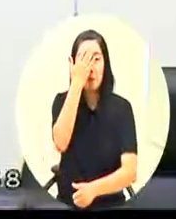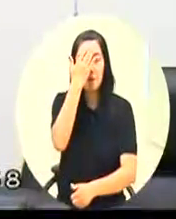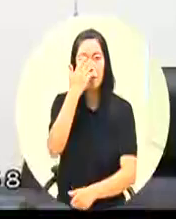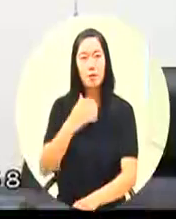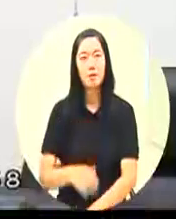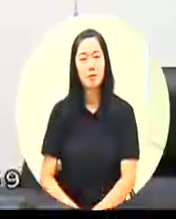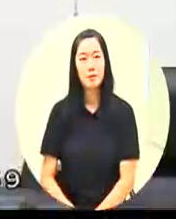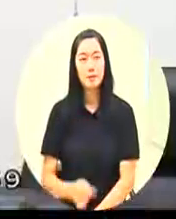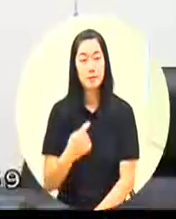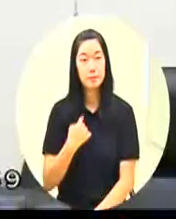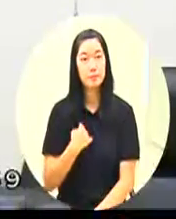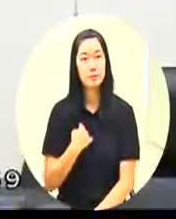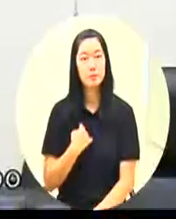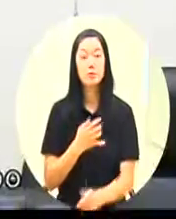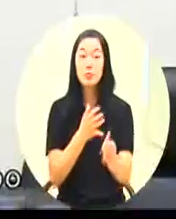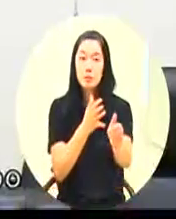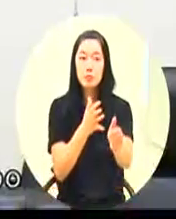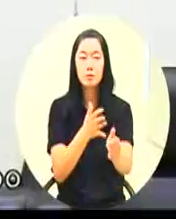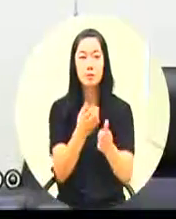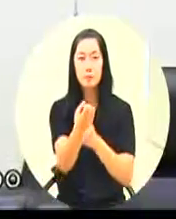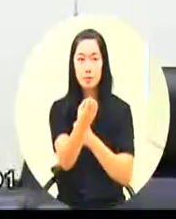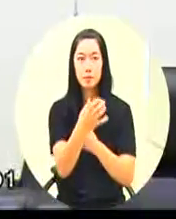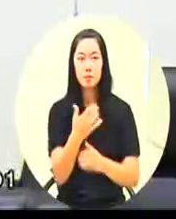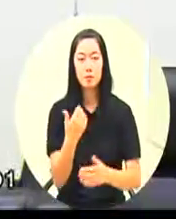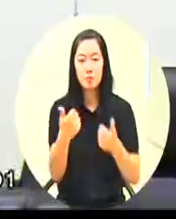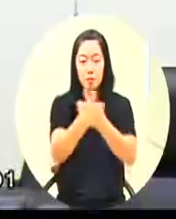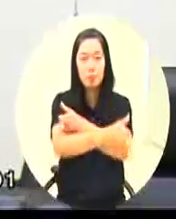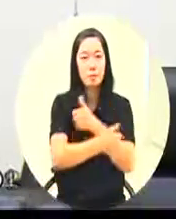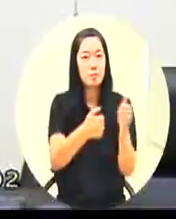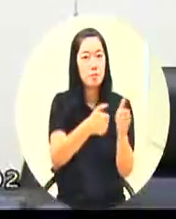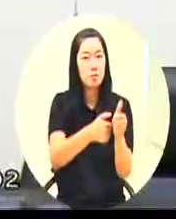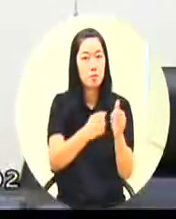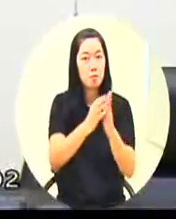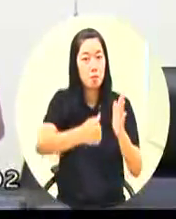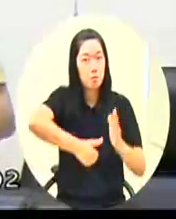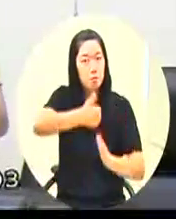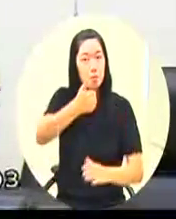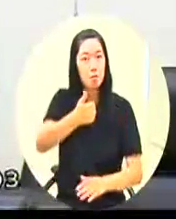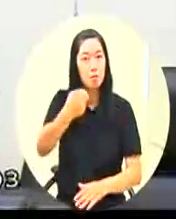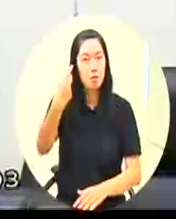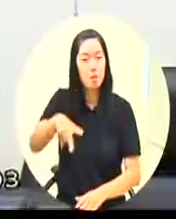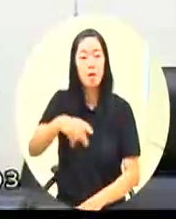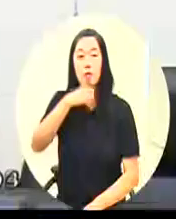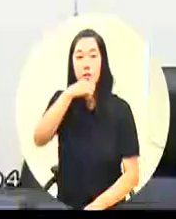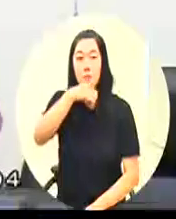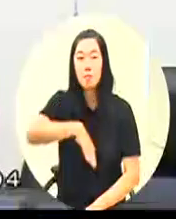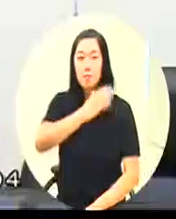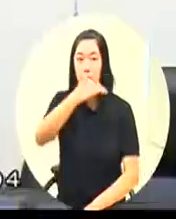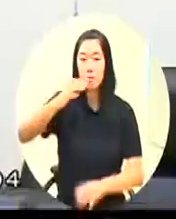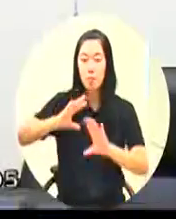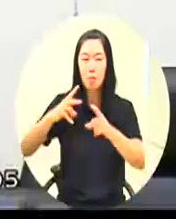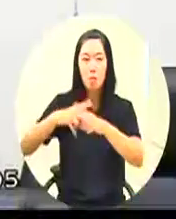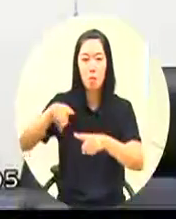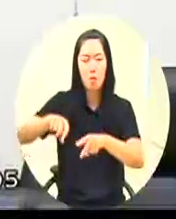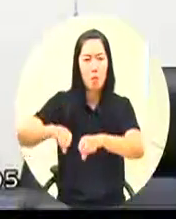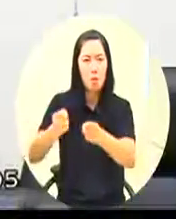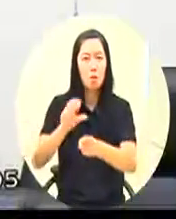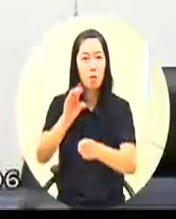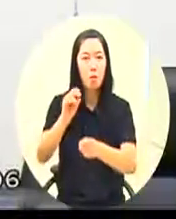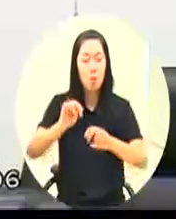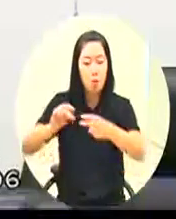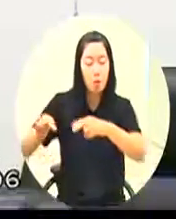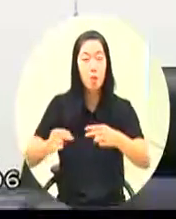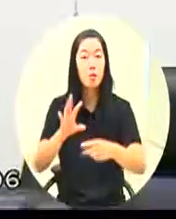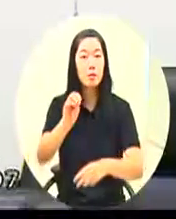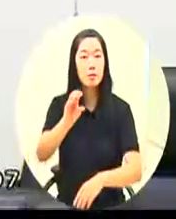啊。我是了解状况一下哈，请戴副局长。还有我们平山国小那个破损的有没有什么要修建的有没有一并